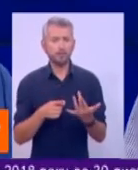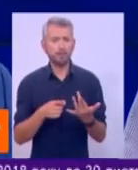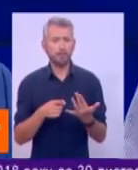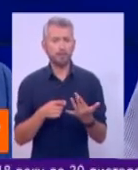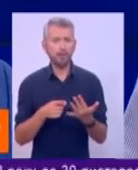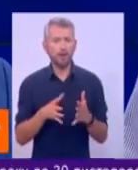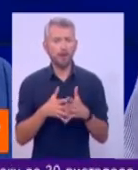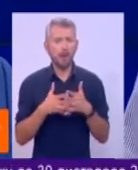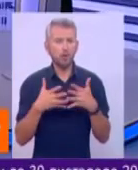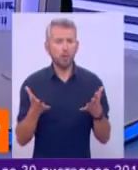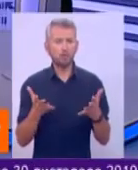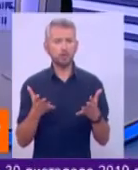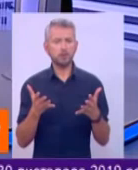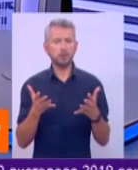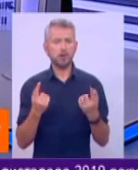огромных...